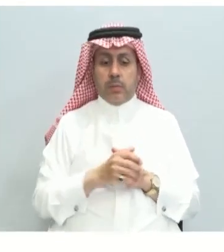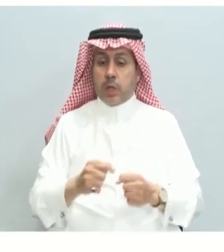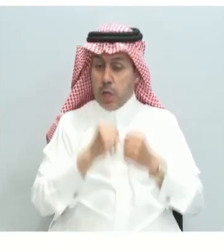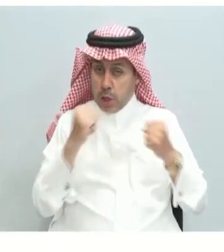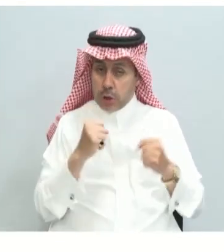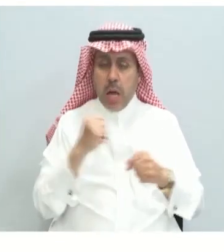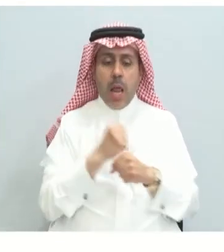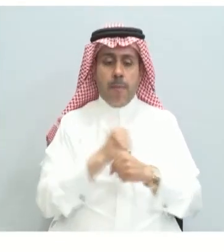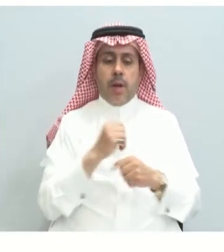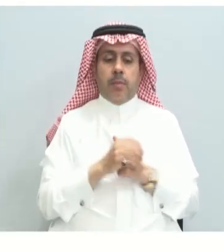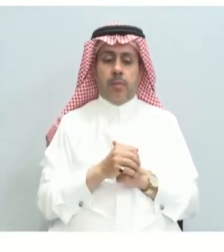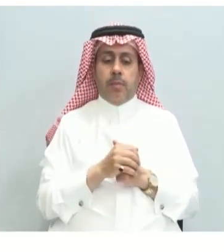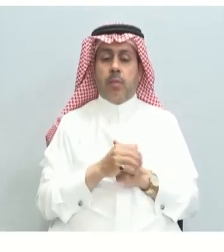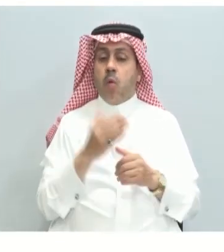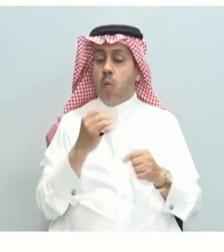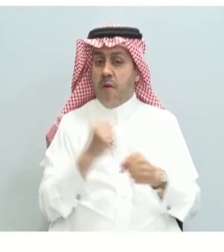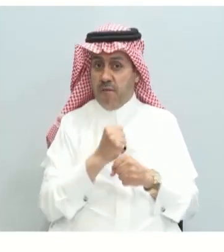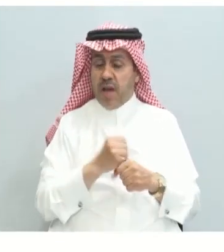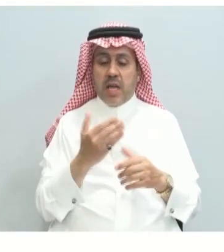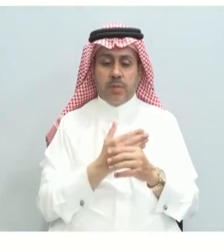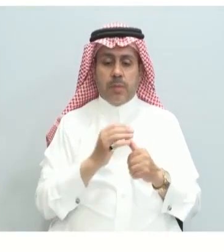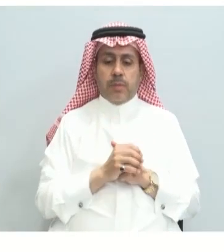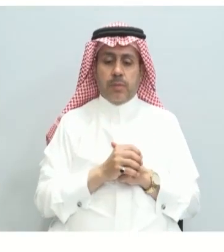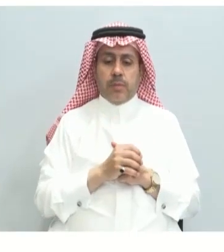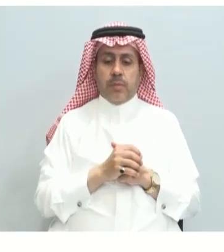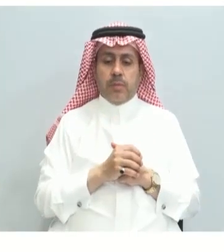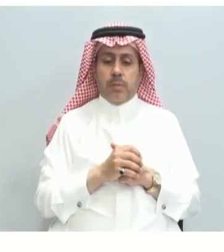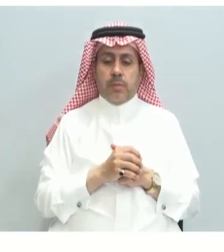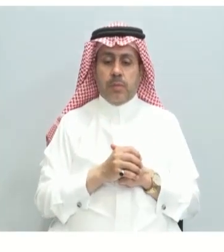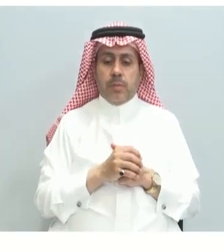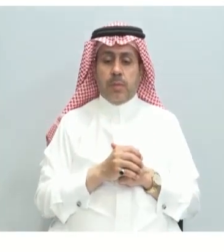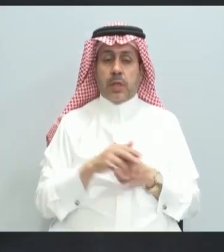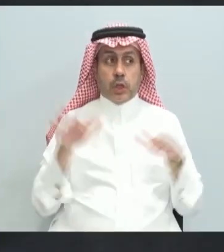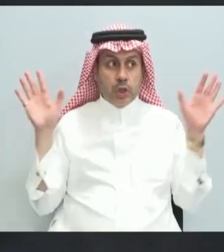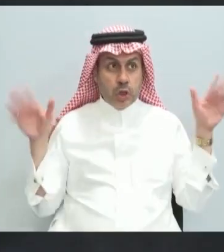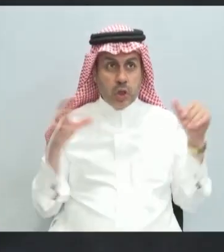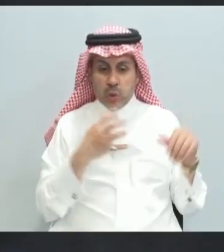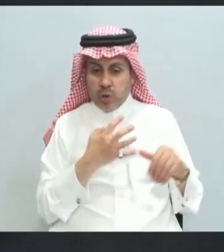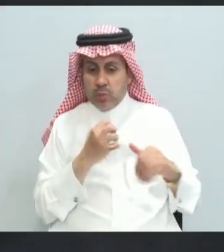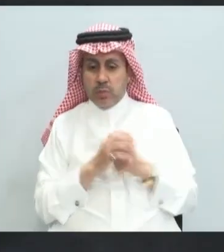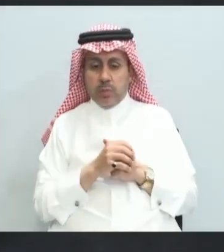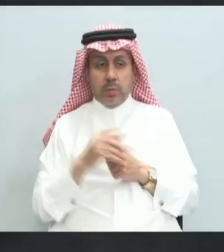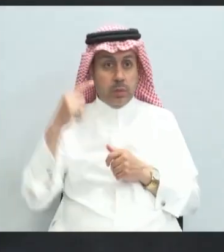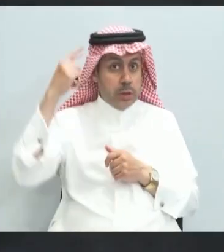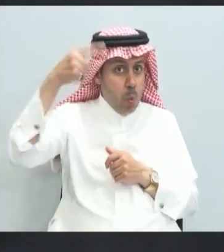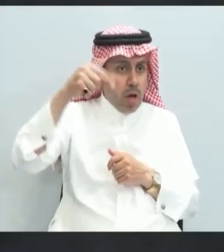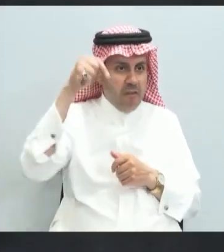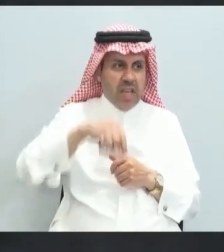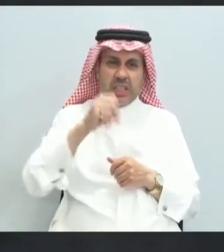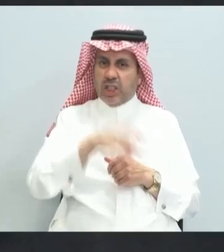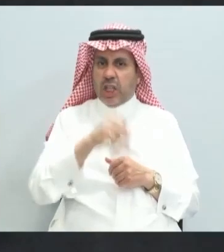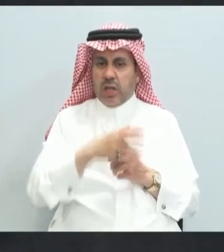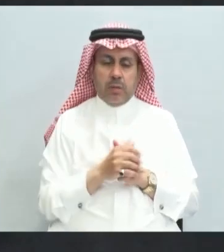على فعل الأسباب، دائما المتطير يتوقع الشر يغفل